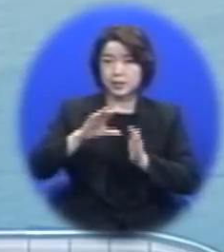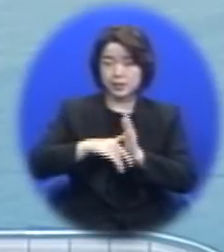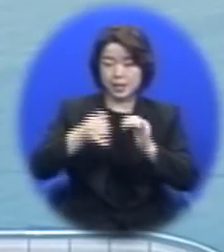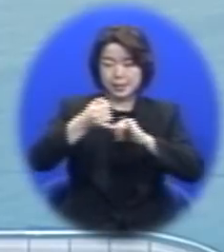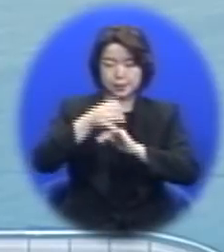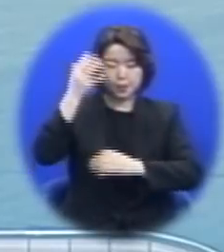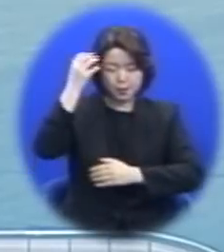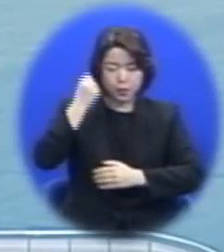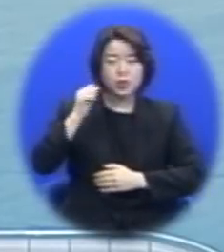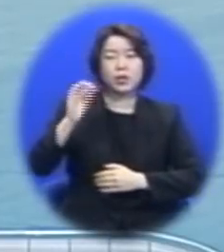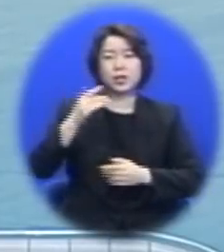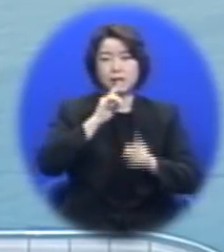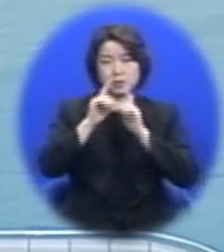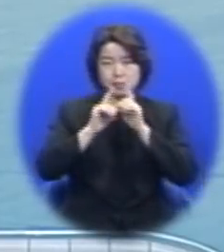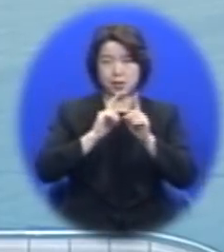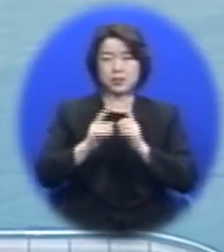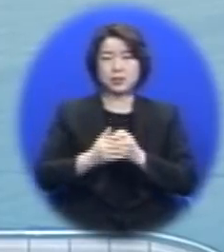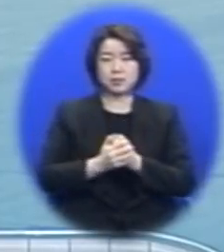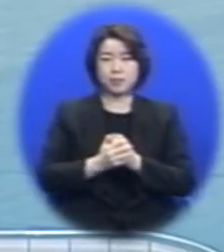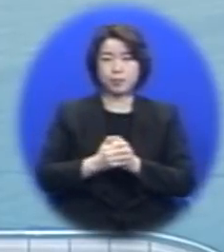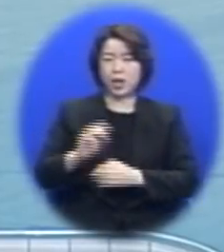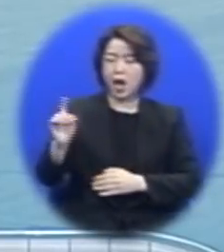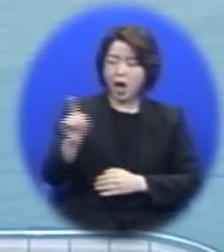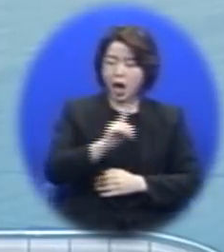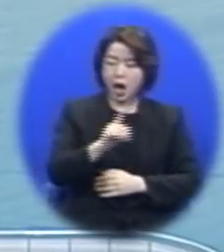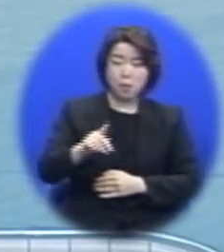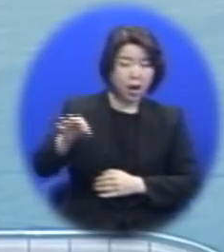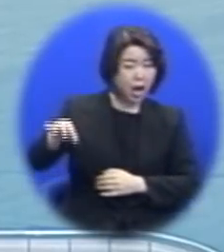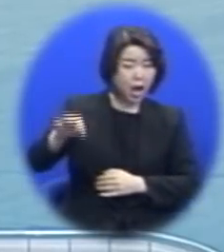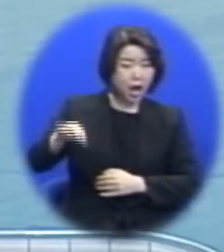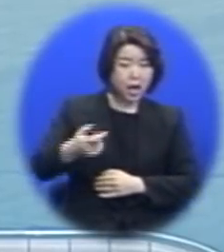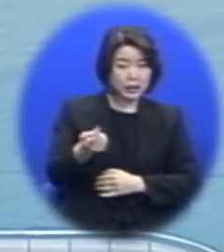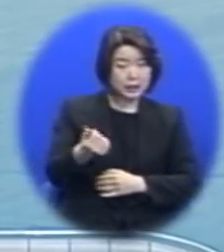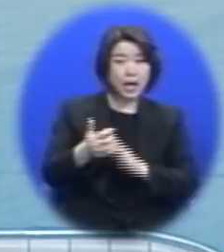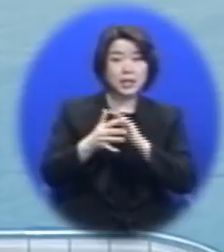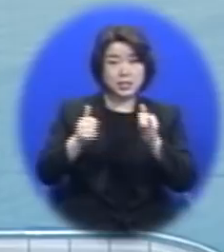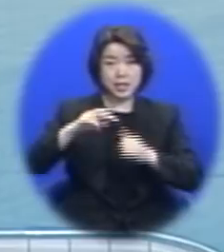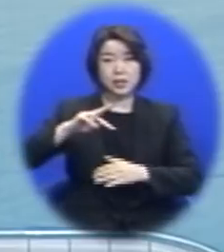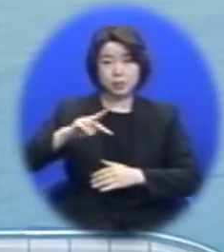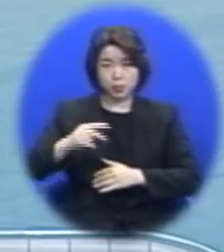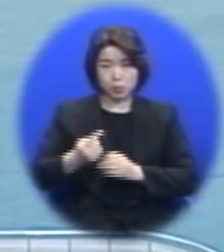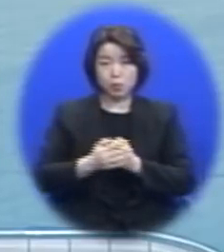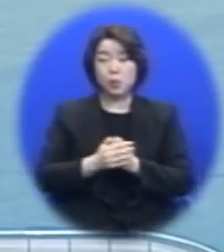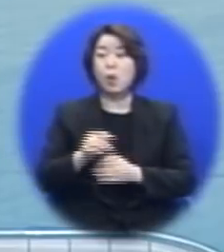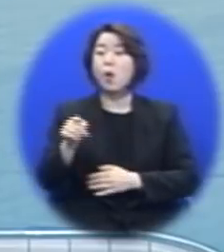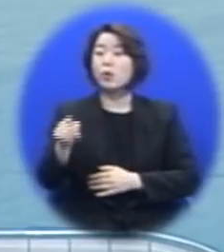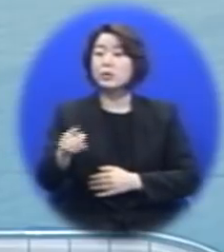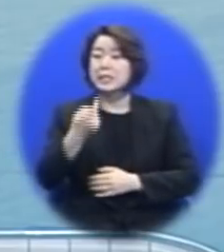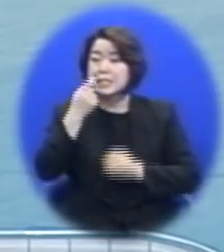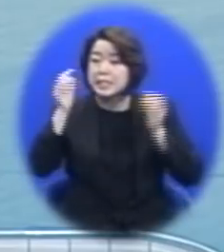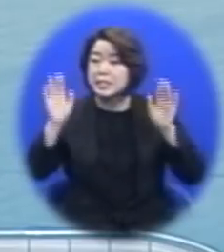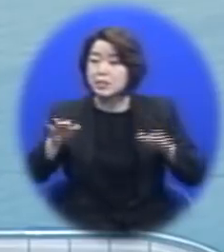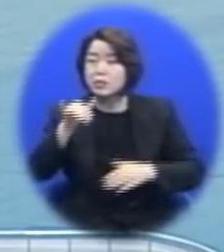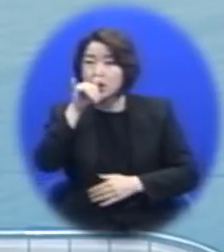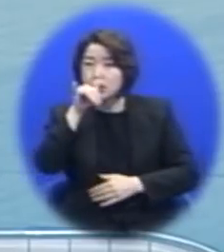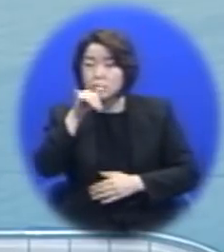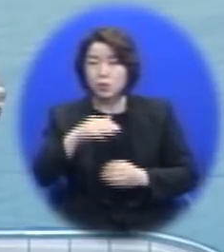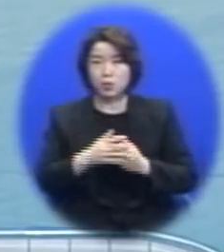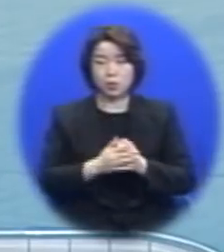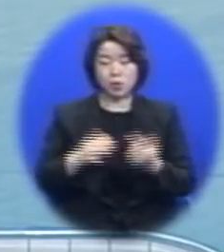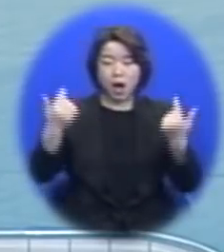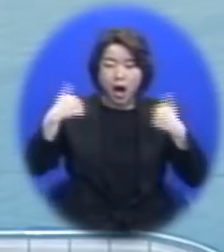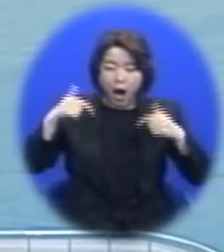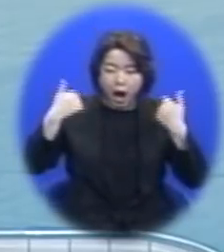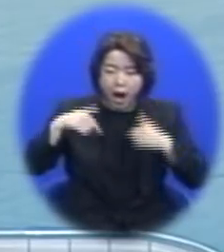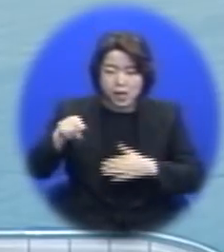될 말씀이에요. 아무리 하찮고 작은 사람 같아도 그에게 천사가 있어서